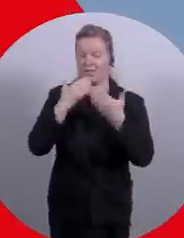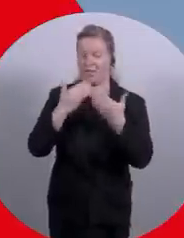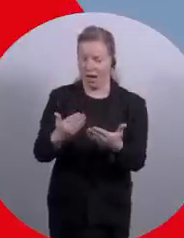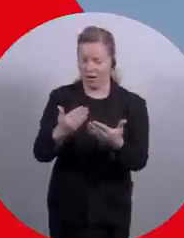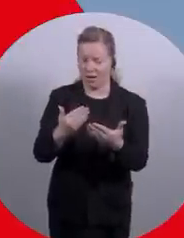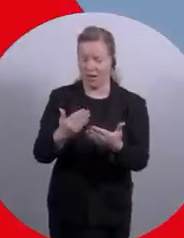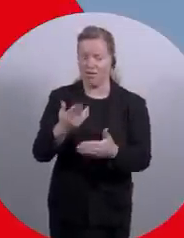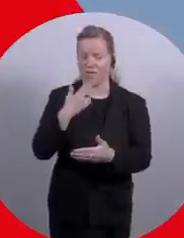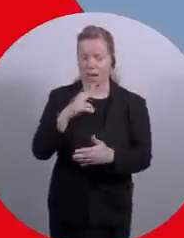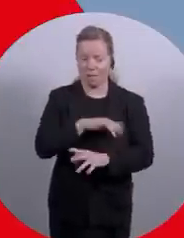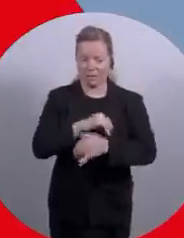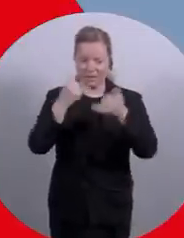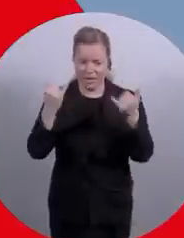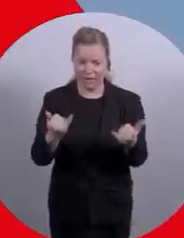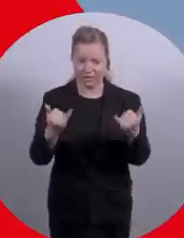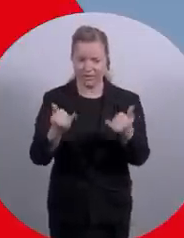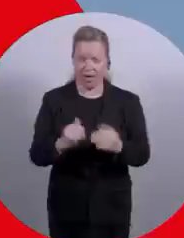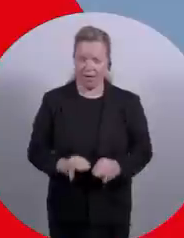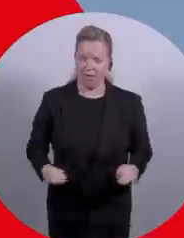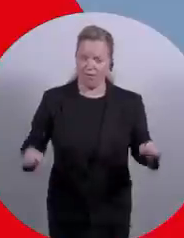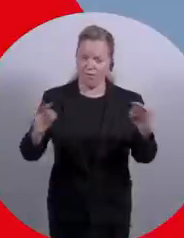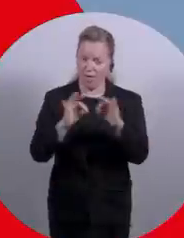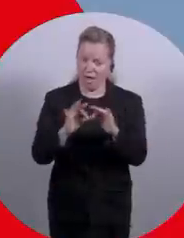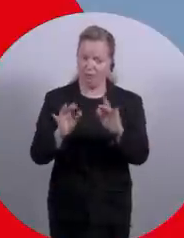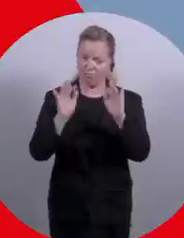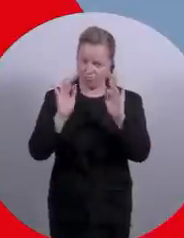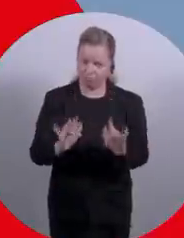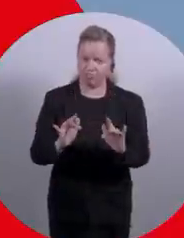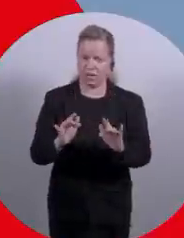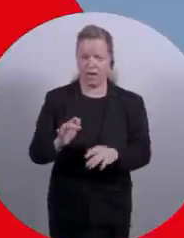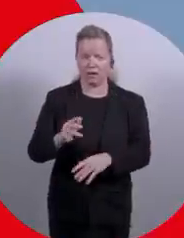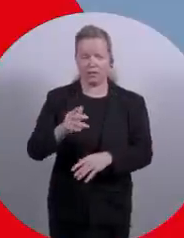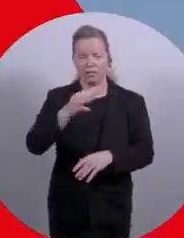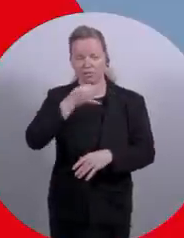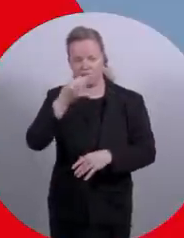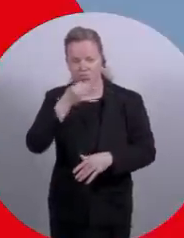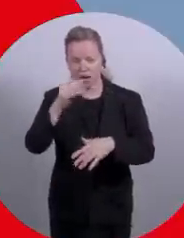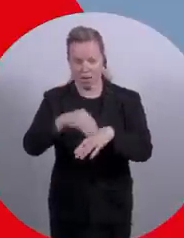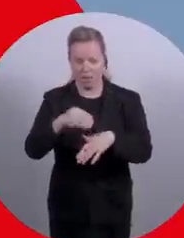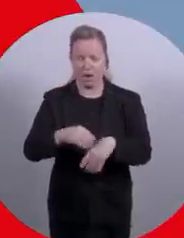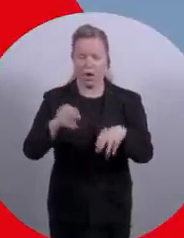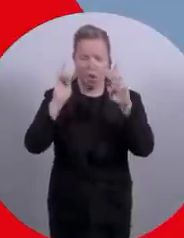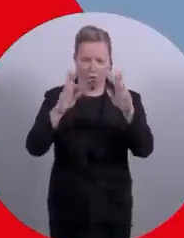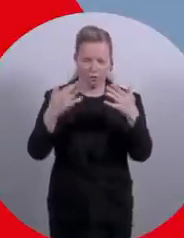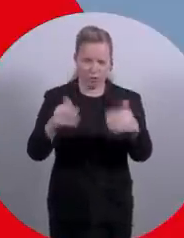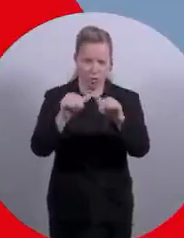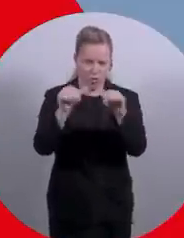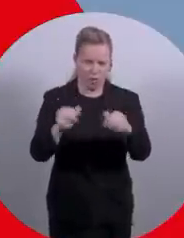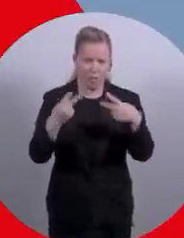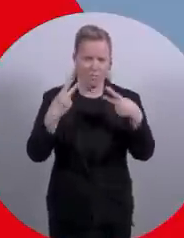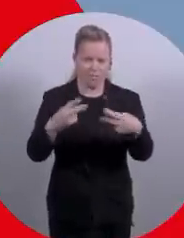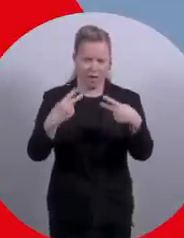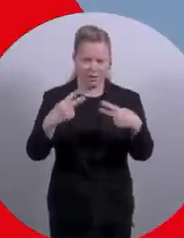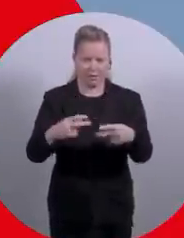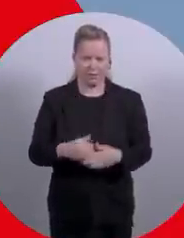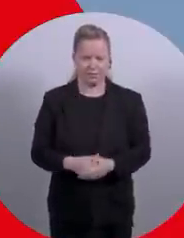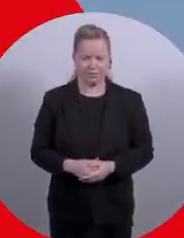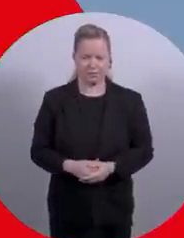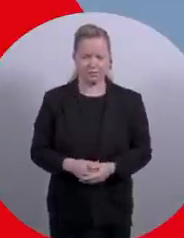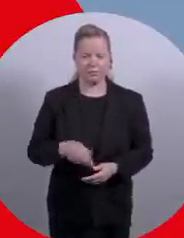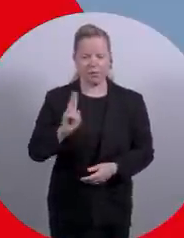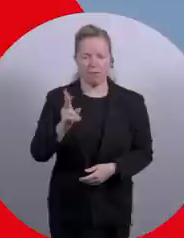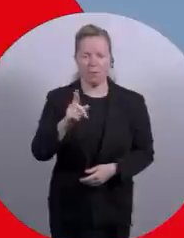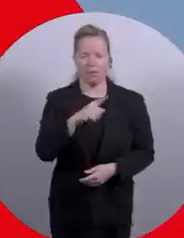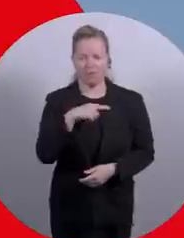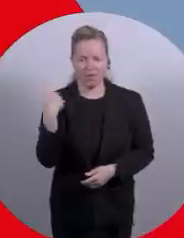so fair hier auch zu Wort gemeldet haben und ich hoffe dass wird auch so weitergehen weil wir sind